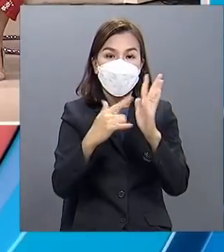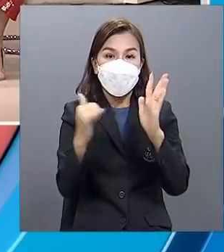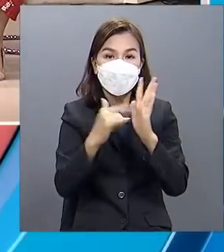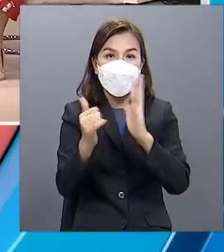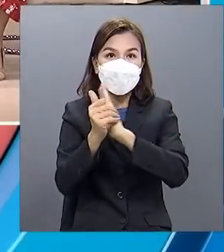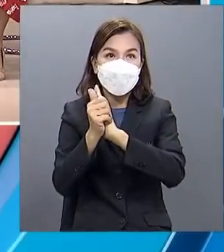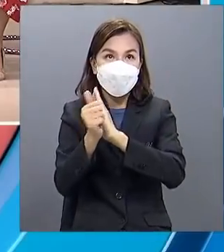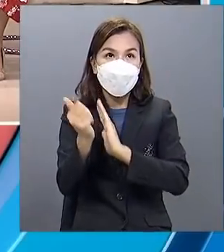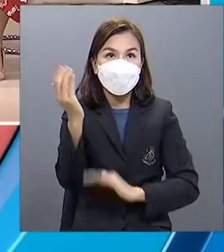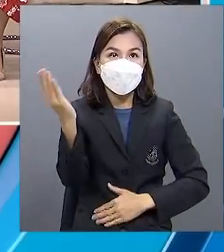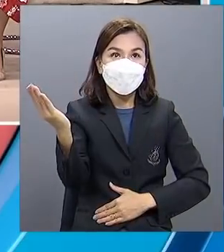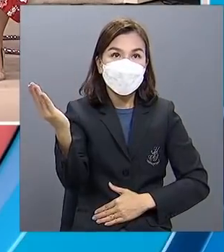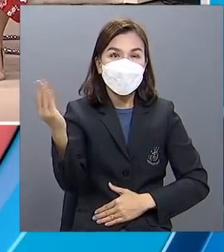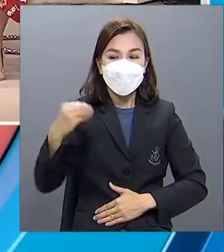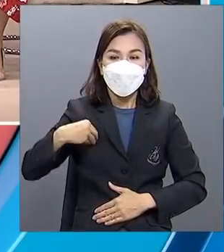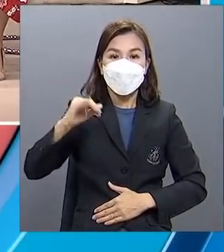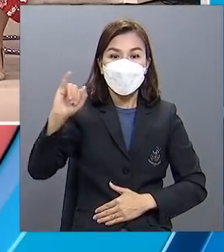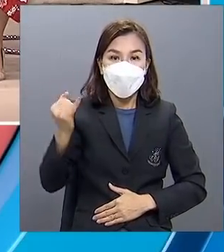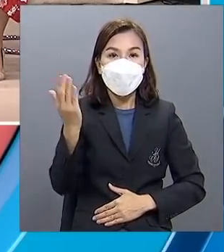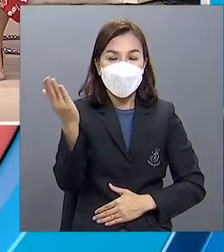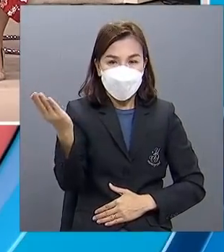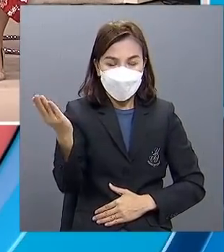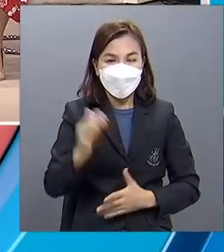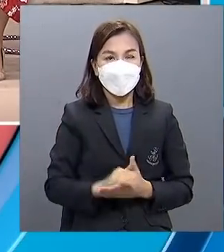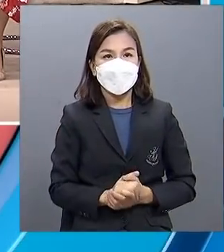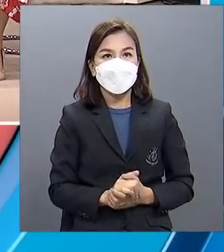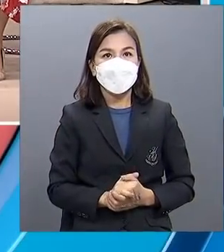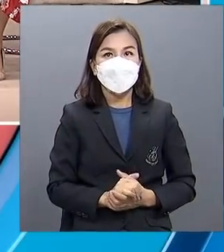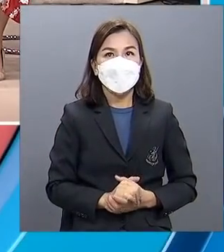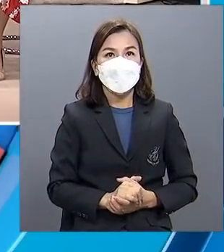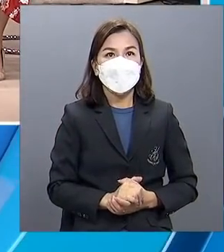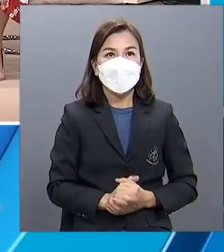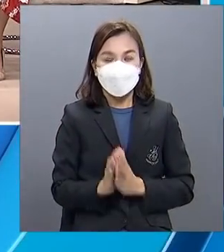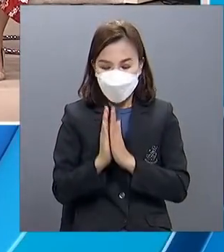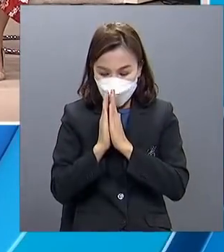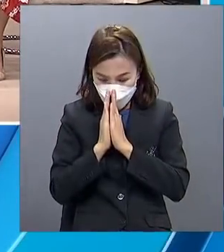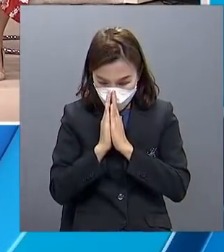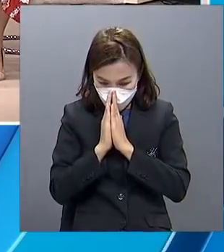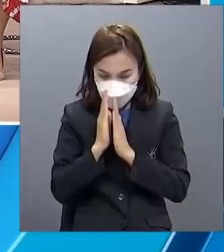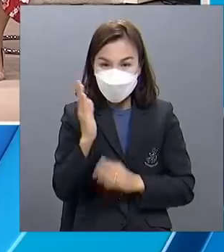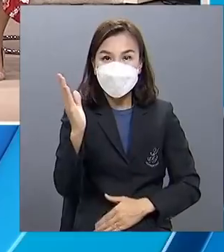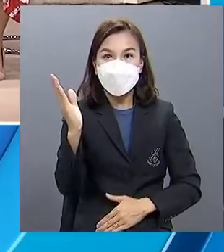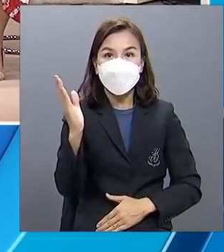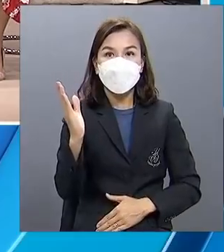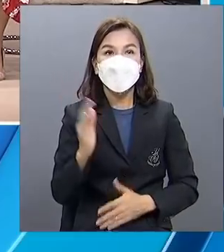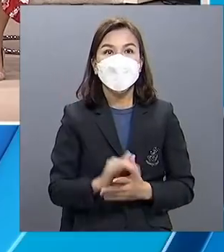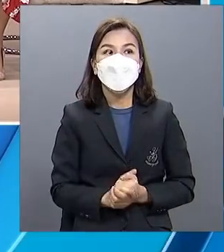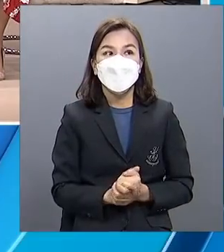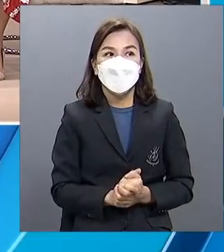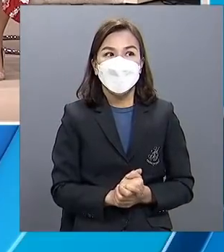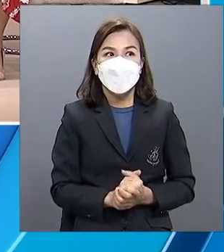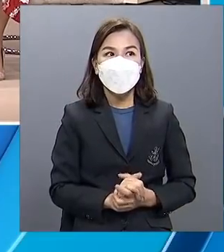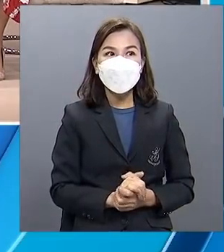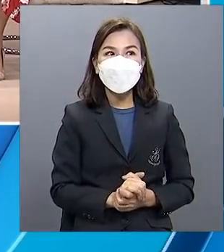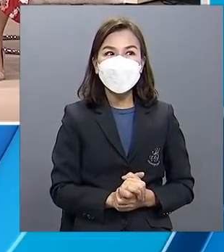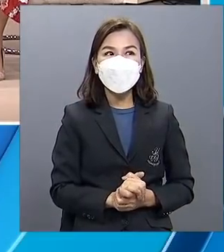เภสัชศาสตร์นะฮะลงกรณ์มหาวิทยาลัยสวัสดีค่ะอาจารย์บดินทร์สวัสดีครับสวัสดีครับสวัสดีครับสวัสดีวัน